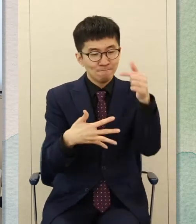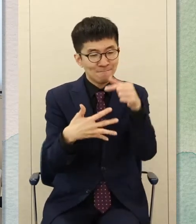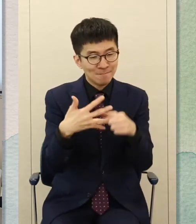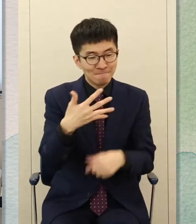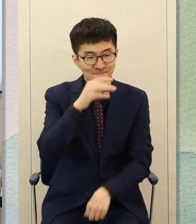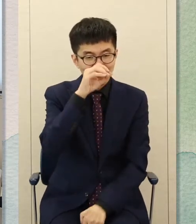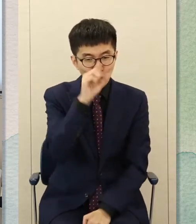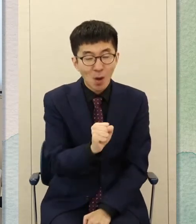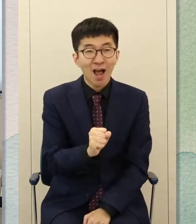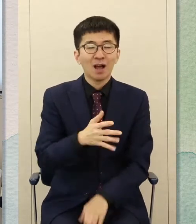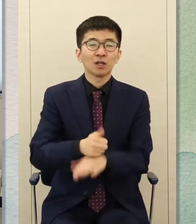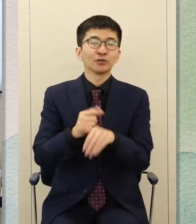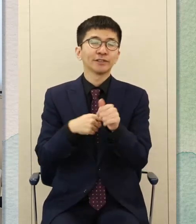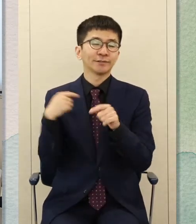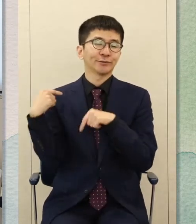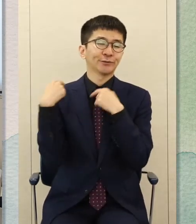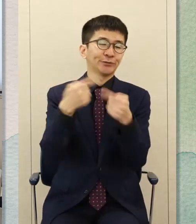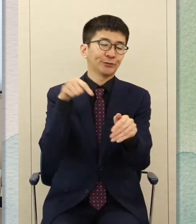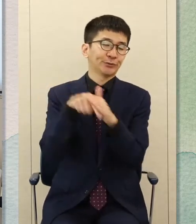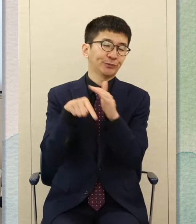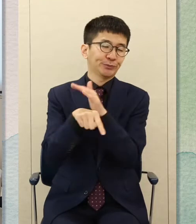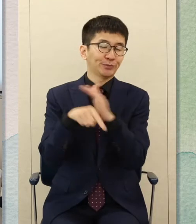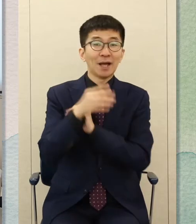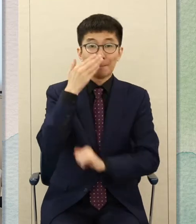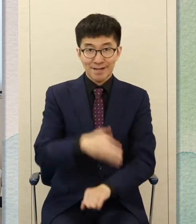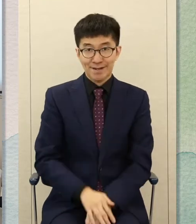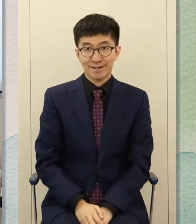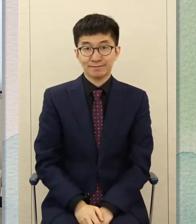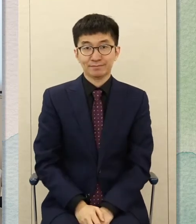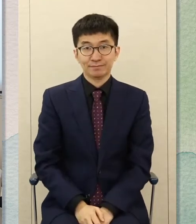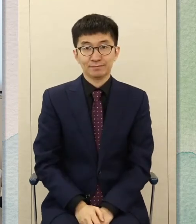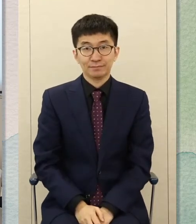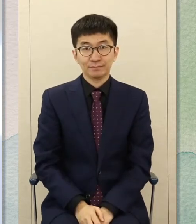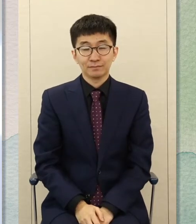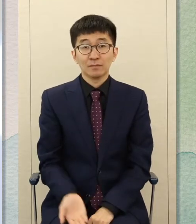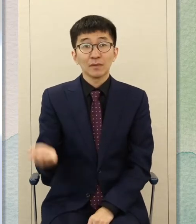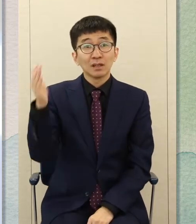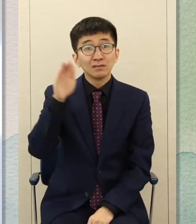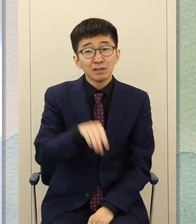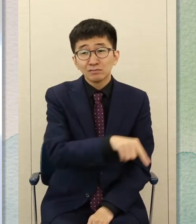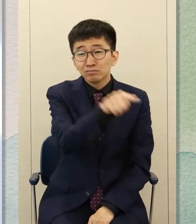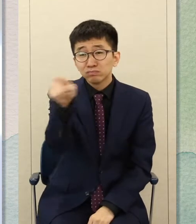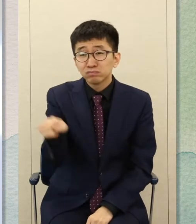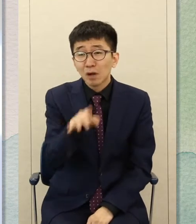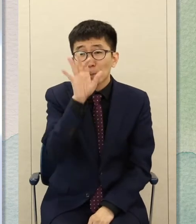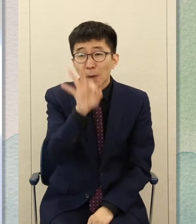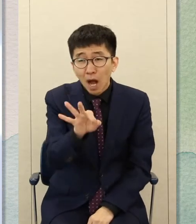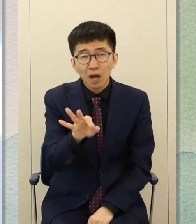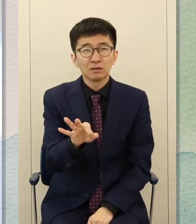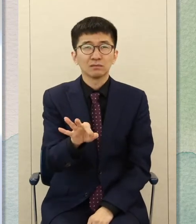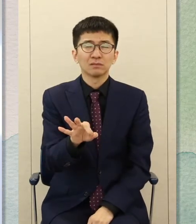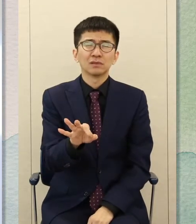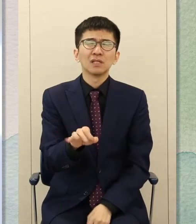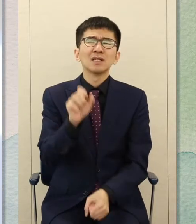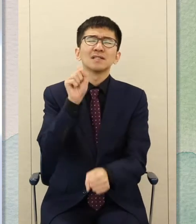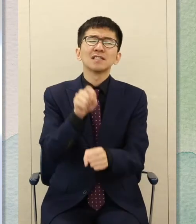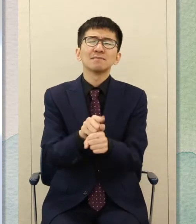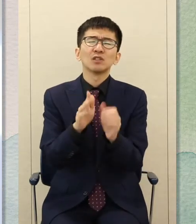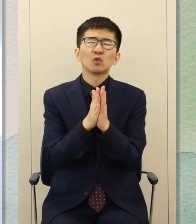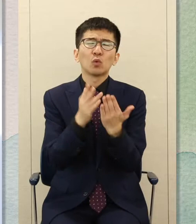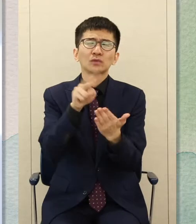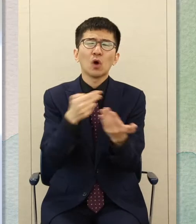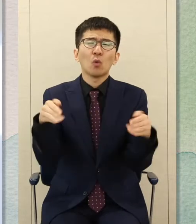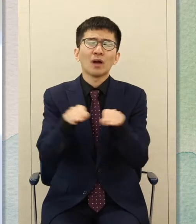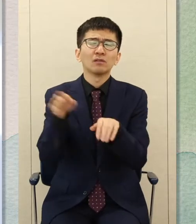있느냐, 유인하는 프로그램, 이럴 때 이제 늘어나거든요. 근데 이거는 다 독자분들이고요.